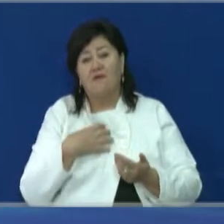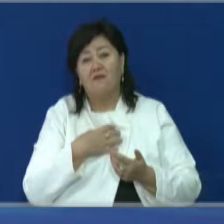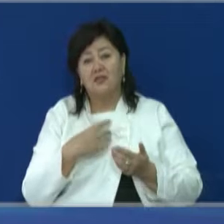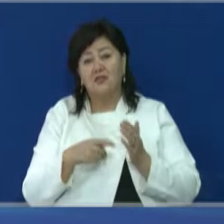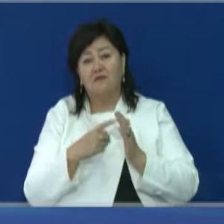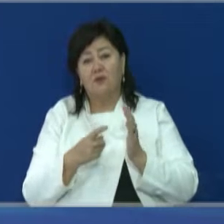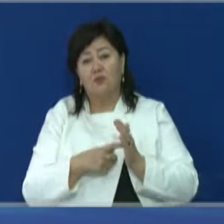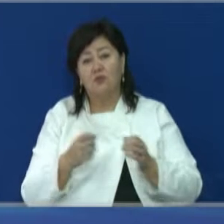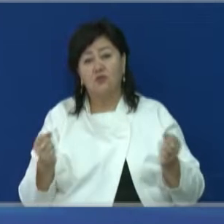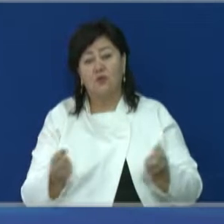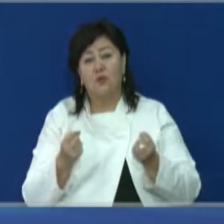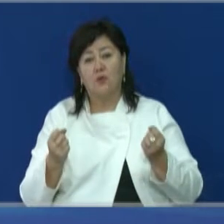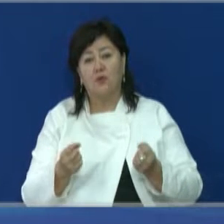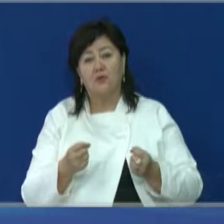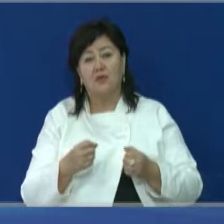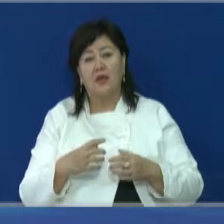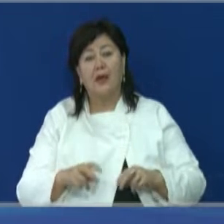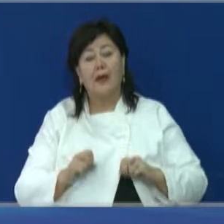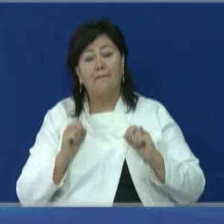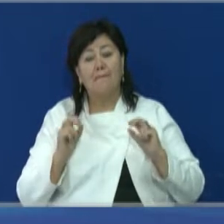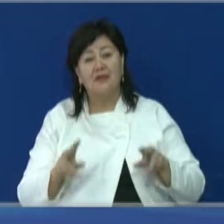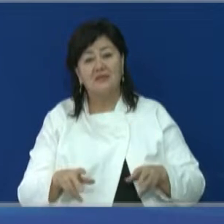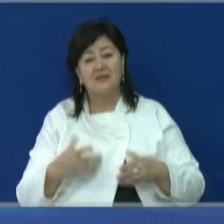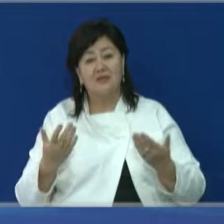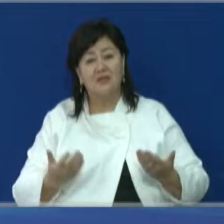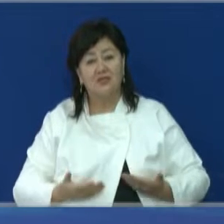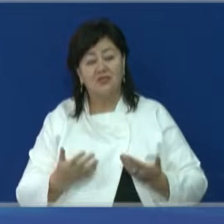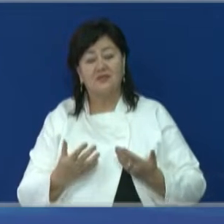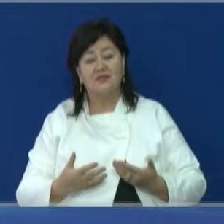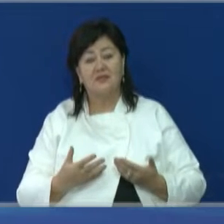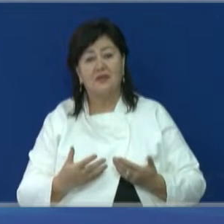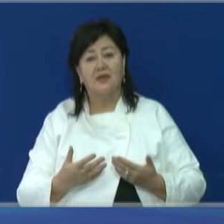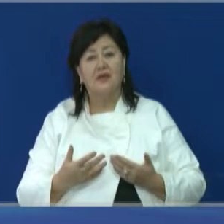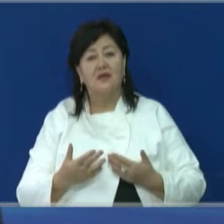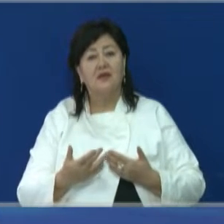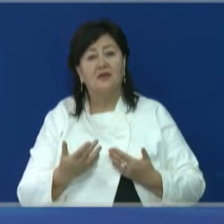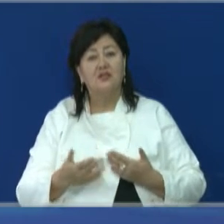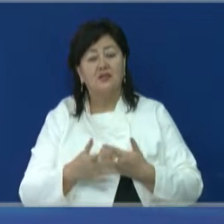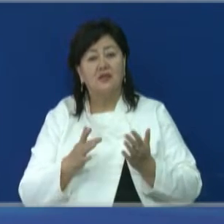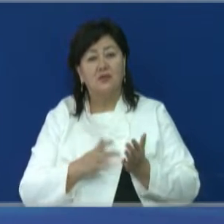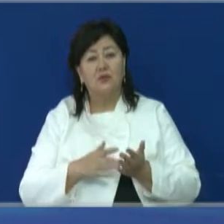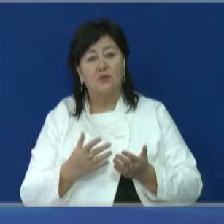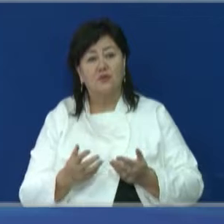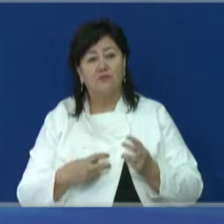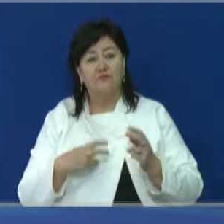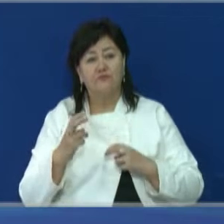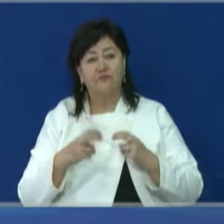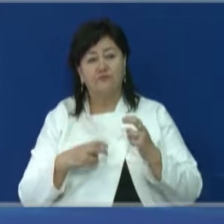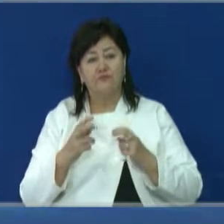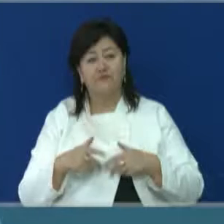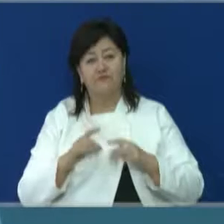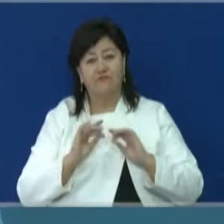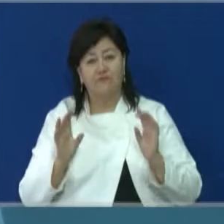төндіріп отырғанын айтқан. Бұған қатысты облыс әкімінің орынбасары Дмитрий Гариков кәсіпорынның жұмысына түсініктеме